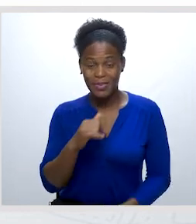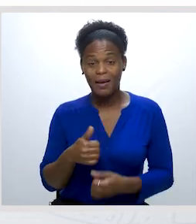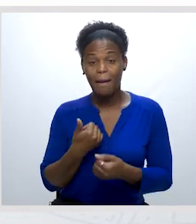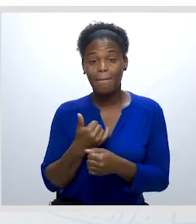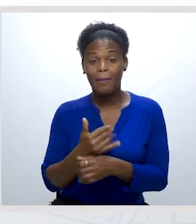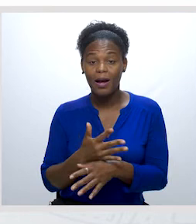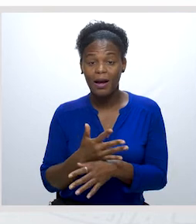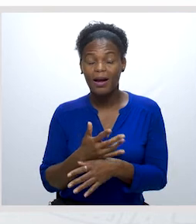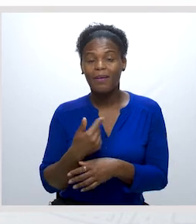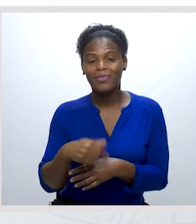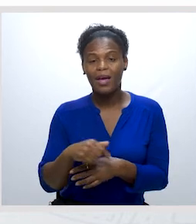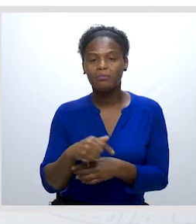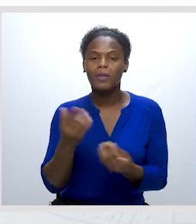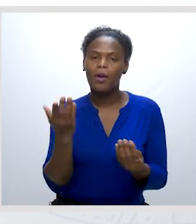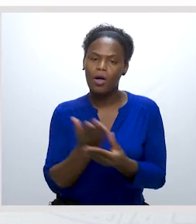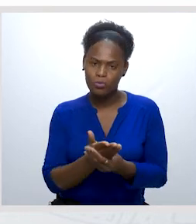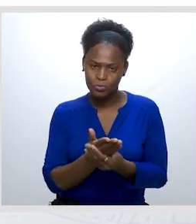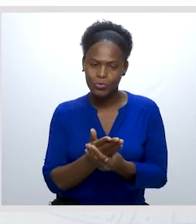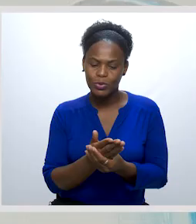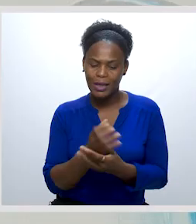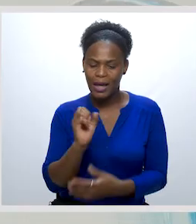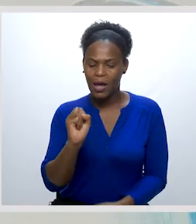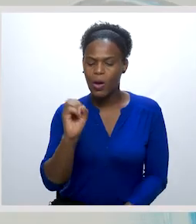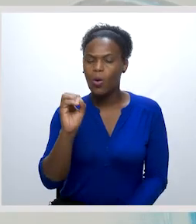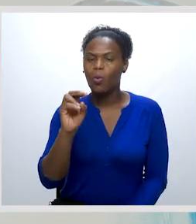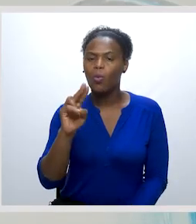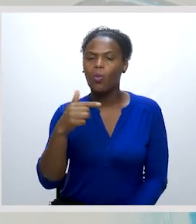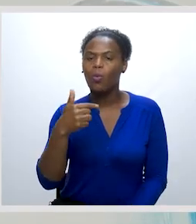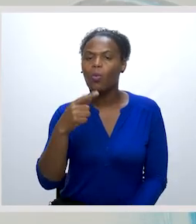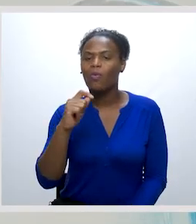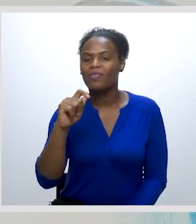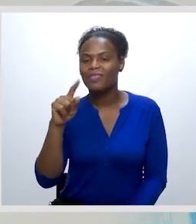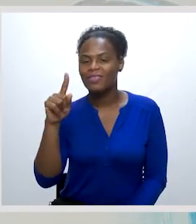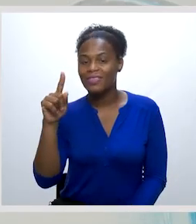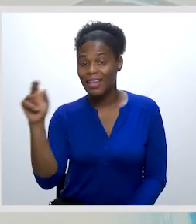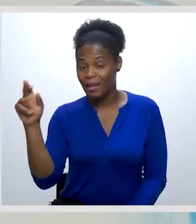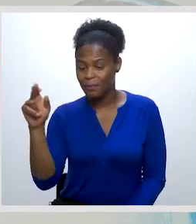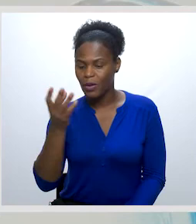Et après, nous avons le goûter. Qu'est-ce qu'on prend au goûter?